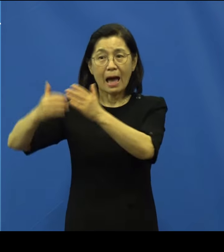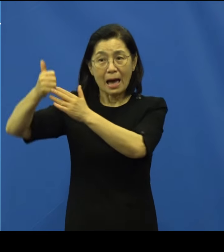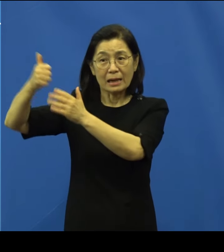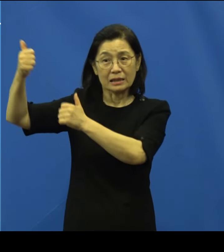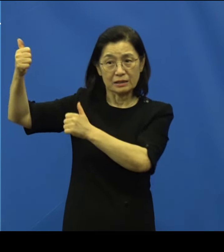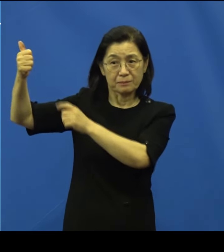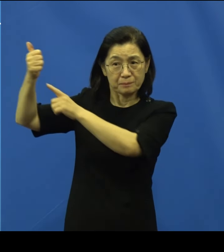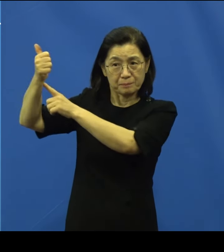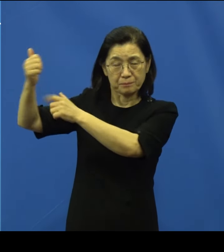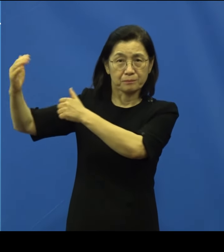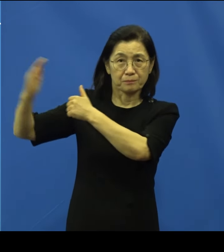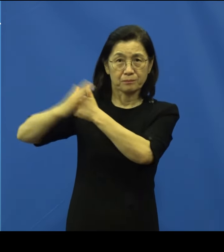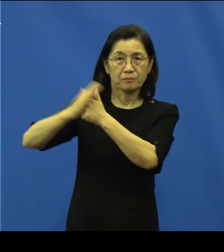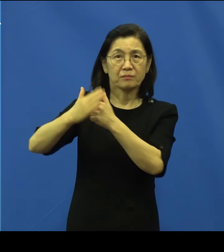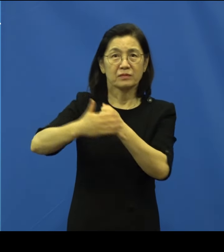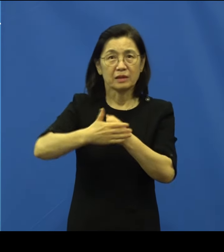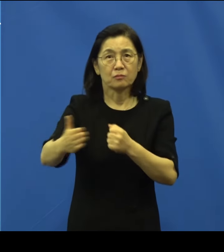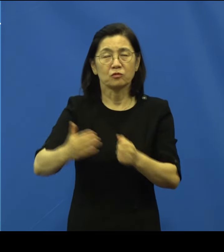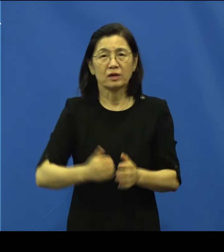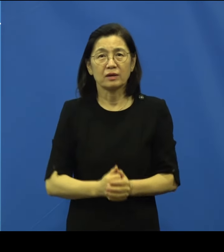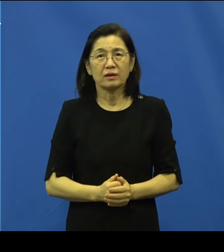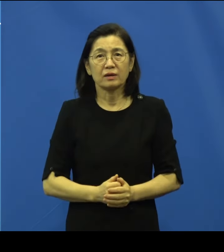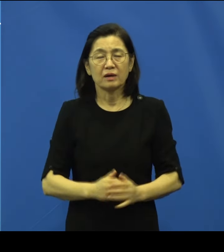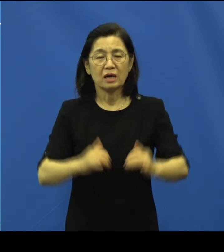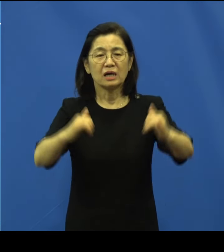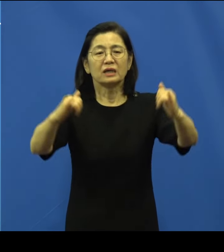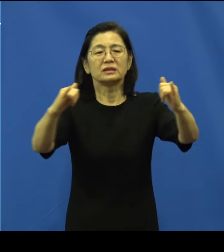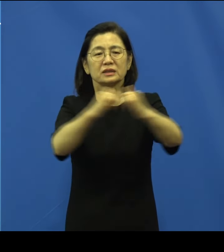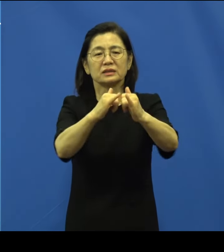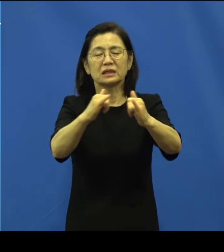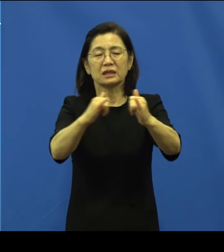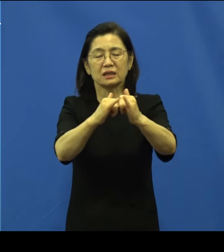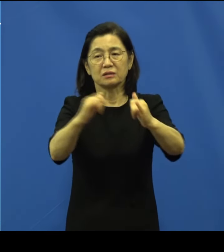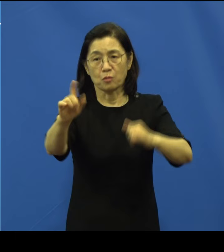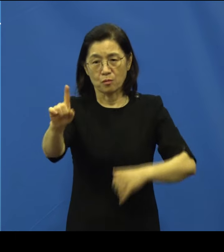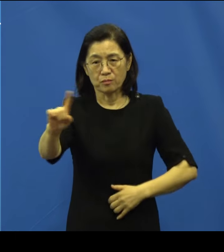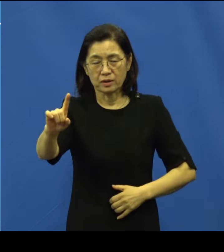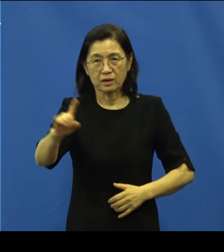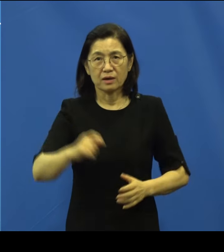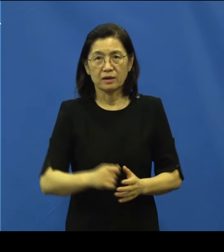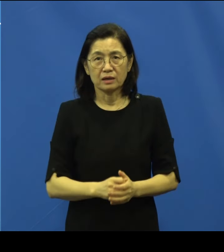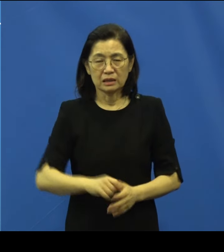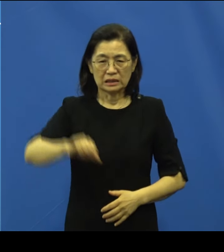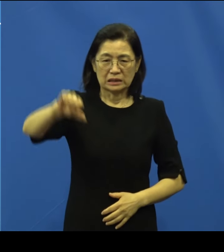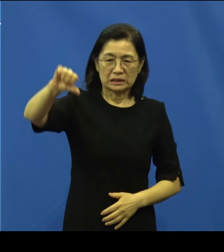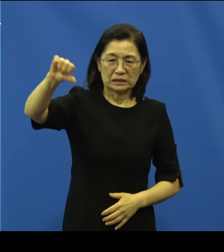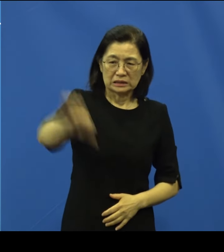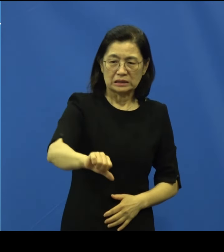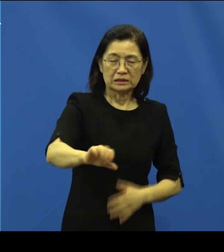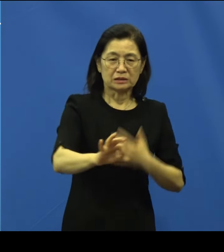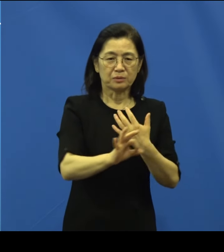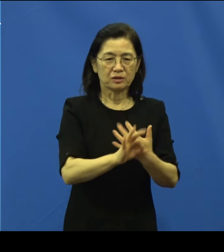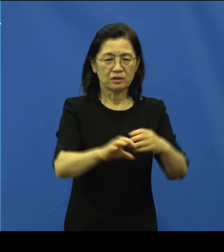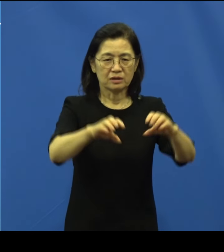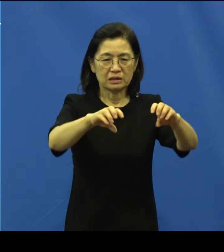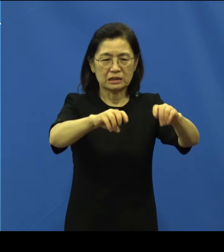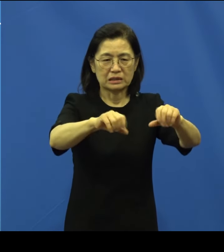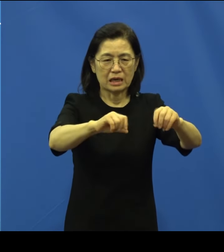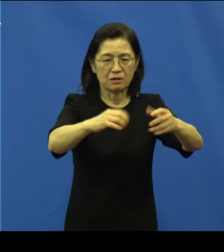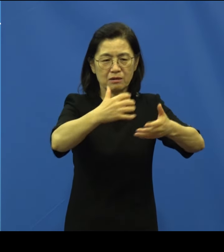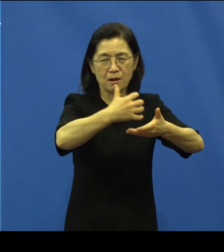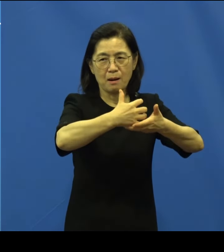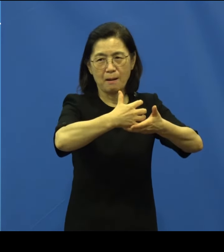여러분, 여기 전쟁의 얘기가 있습니다. 전쟁은 영역 싸움이죠. 그죠? 지면 이제 땅을